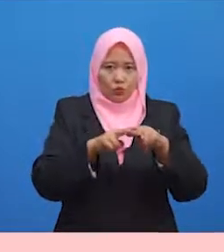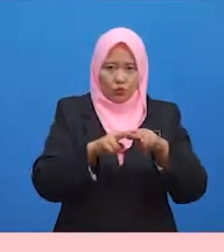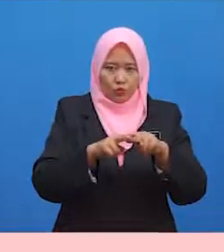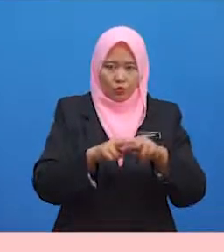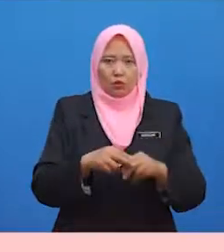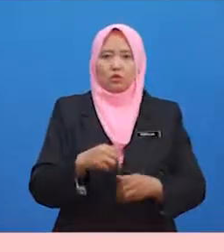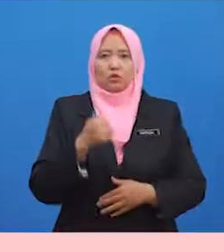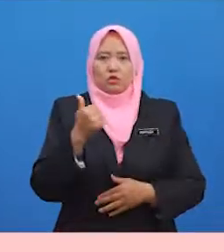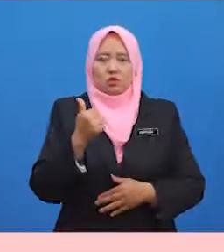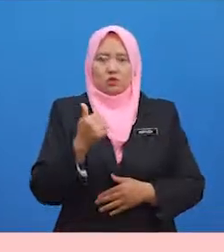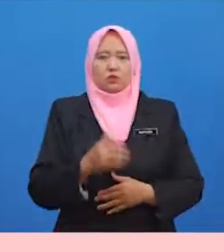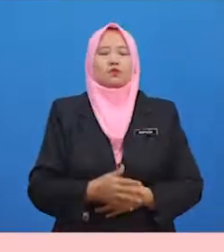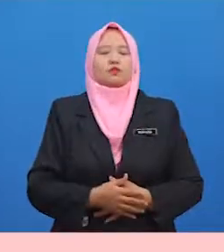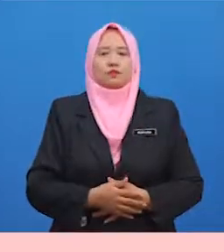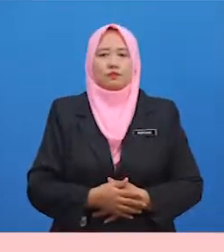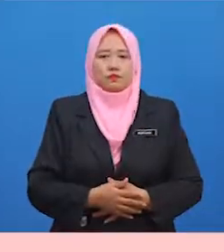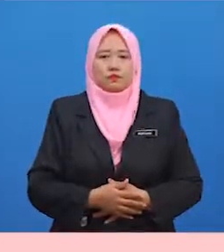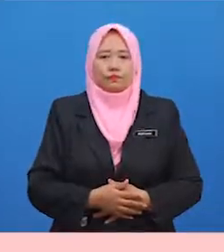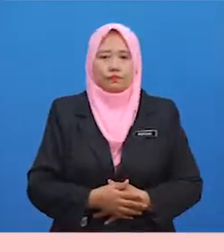dalam kedudukan pemulihan.